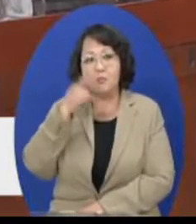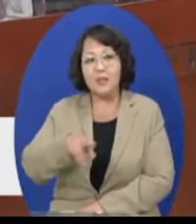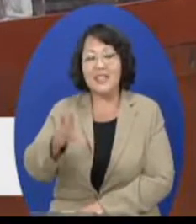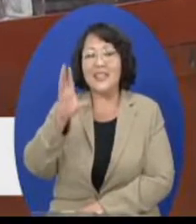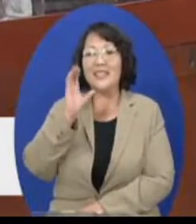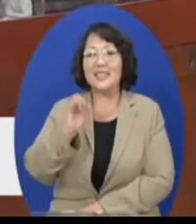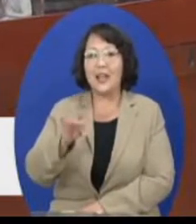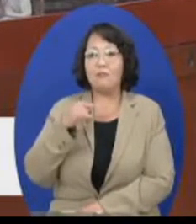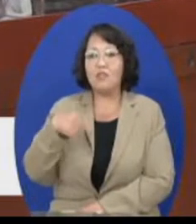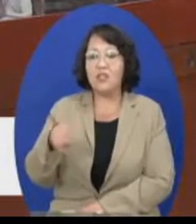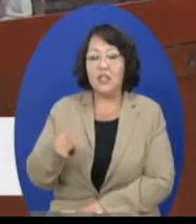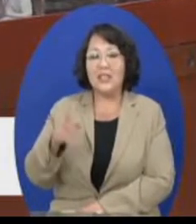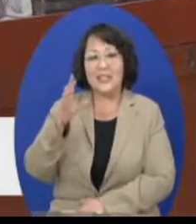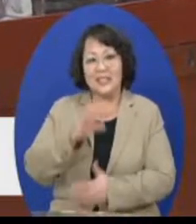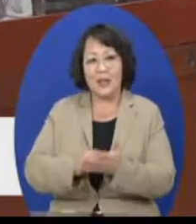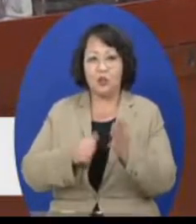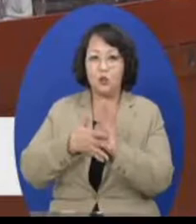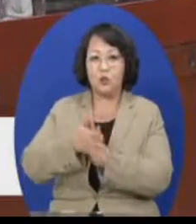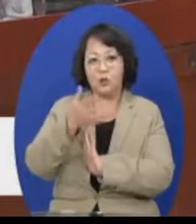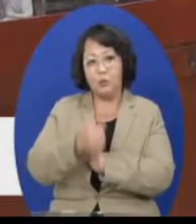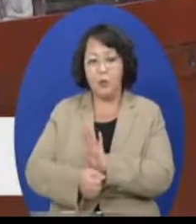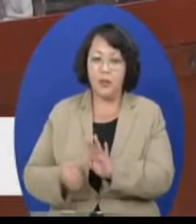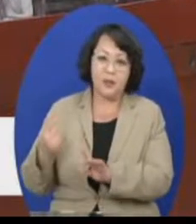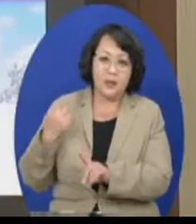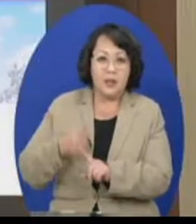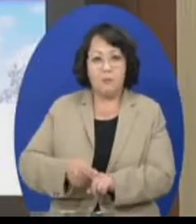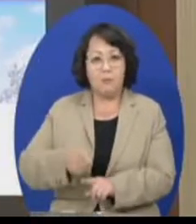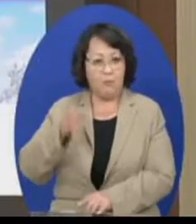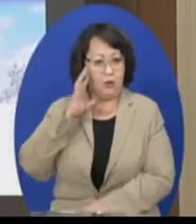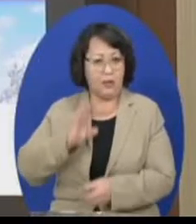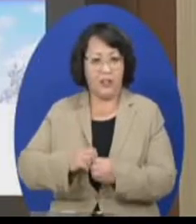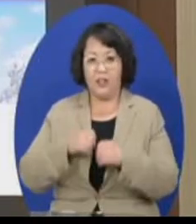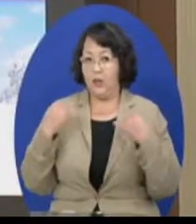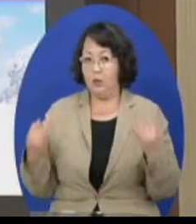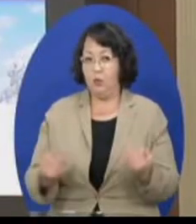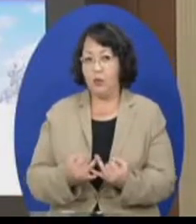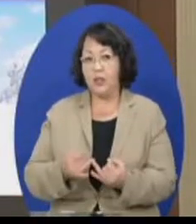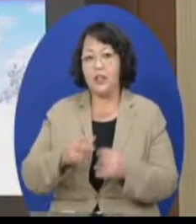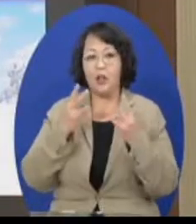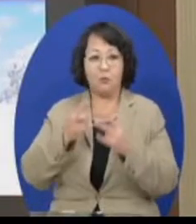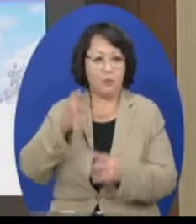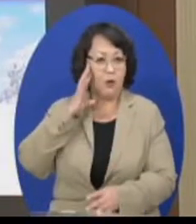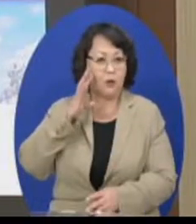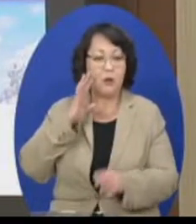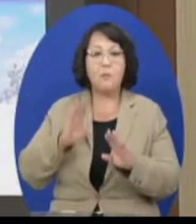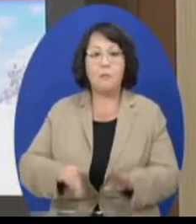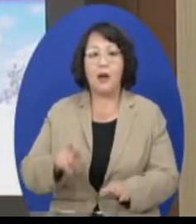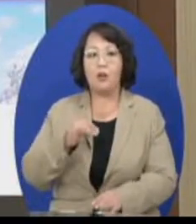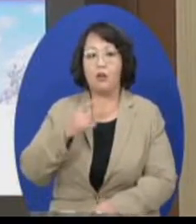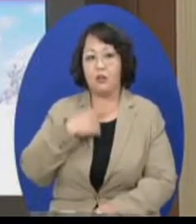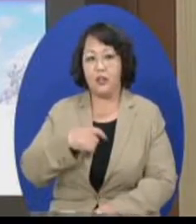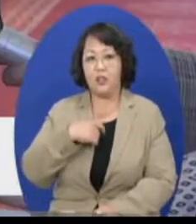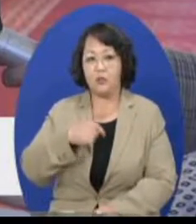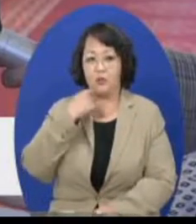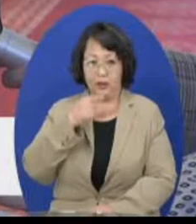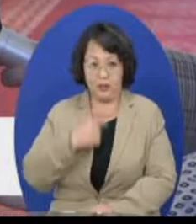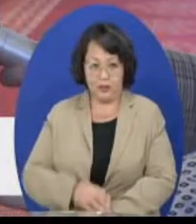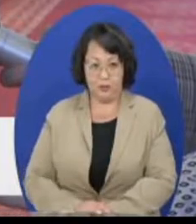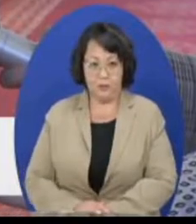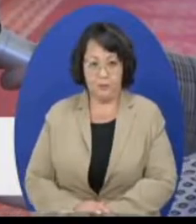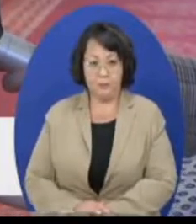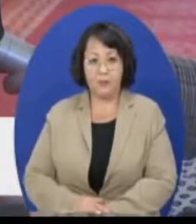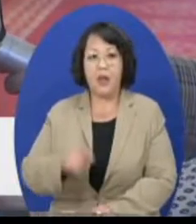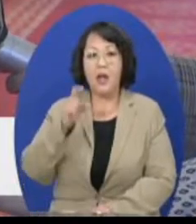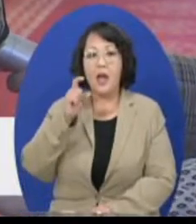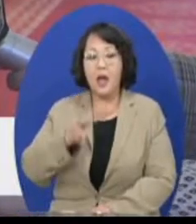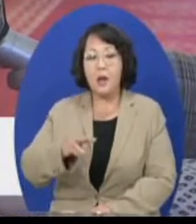салбарын санхүүжилтийн хэмжээг нэмэгдүүлэх бодлогыг баримтлж байна гэдгийг Улсын хурлын нийгмийн бодлогын байнгын хорооны гишүүд хэлж байна. Им